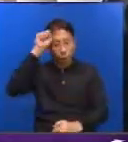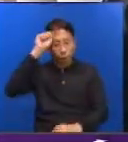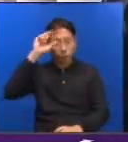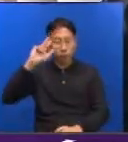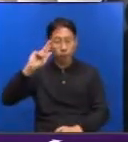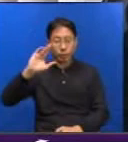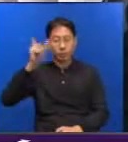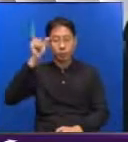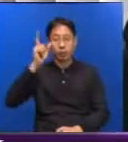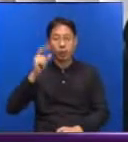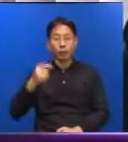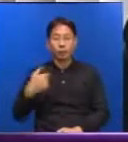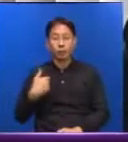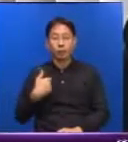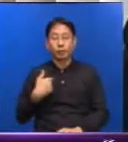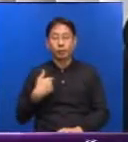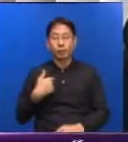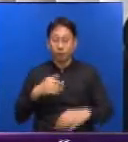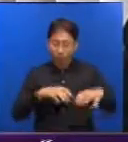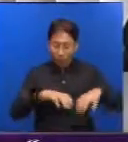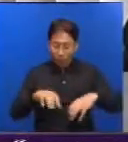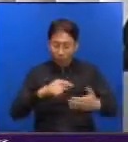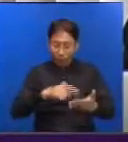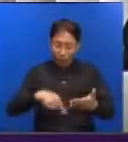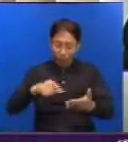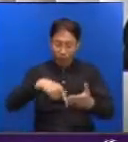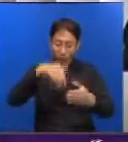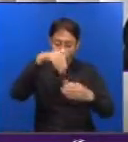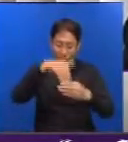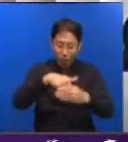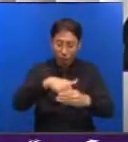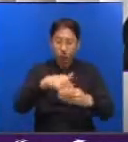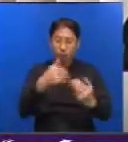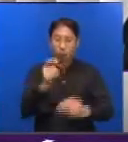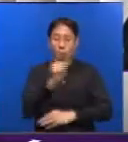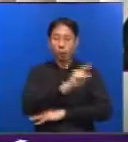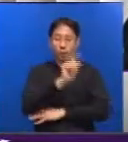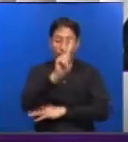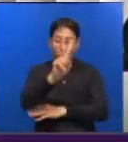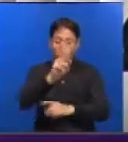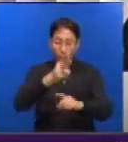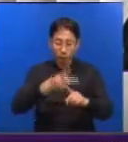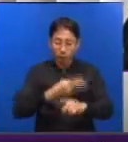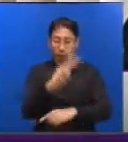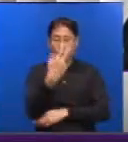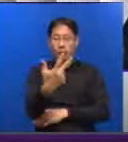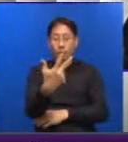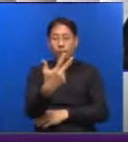ย ค่ะเราจะจัดการเลอกตั้งนะคะ ในวนที่ 2 มีนา